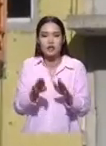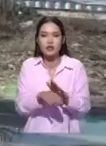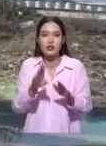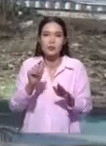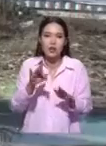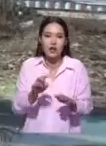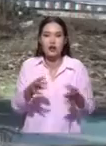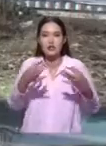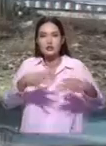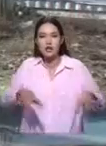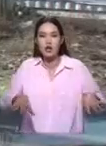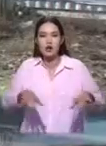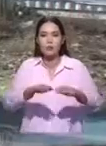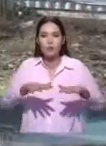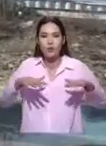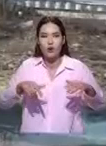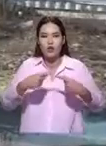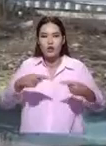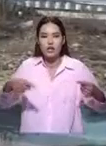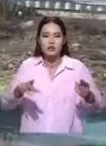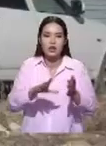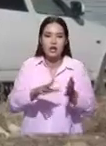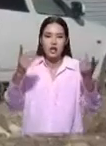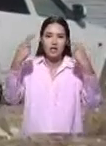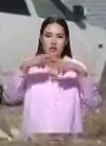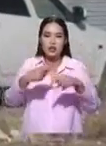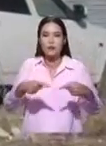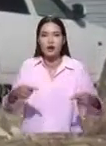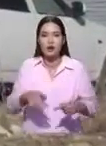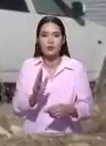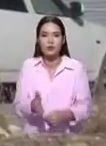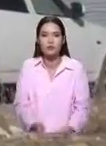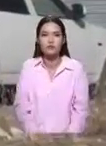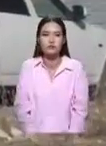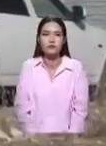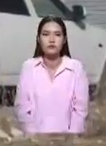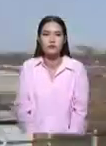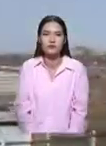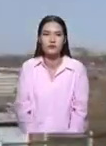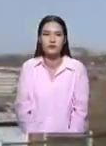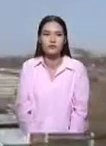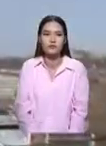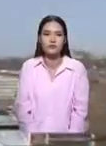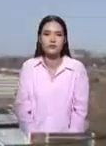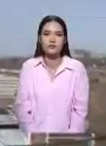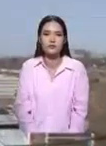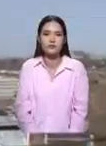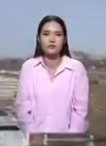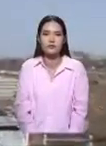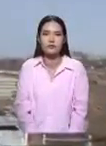завершению облицовки фасада, приобретению лифтового оборудования. Дана Ермак, Баглан Жангозин, Олег Федоров, Астана, Таймс.